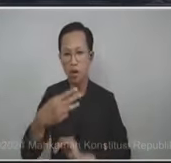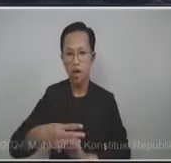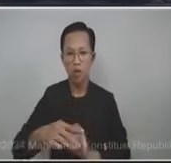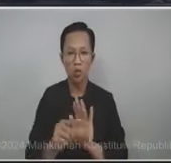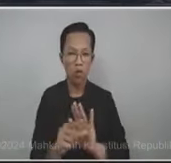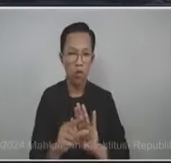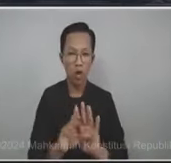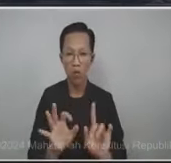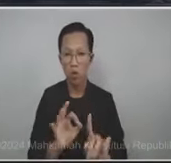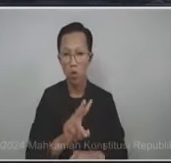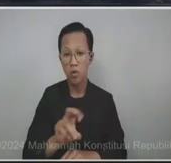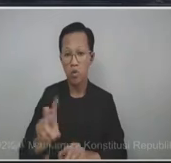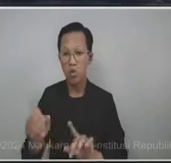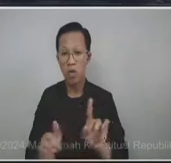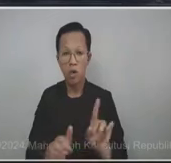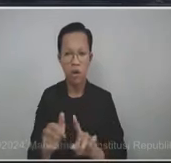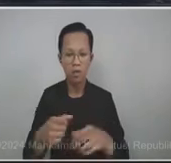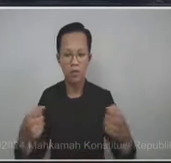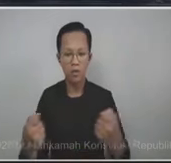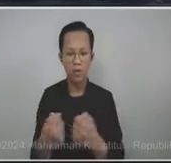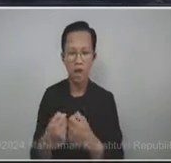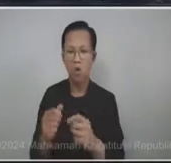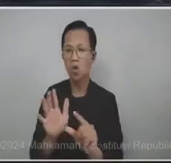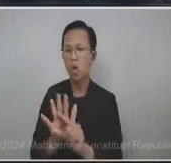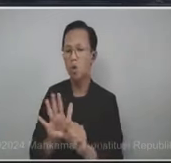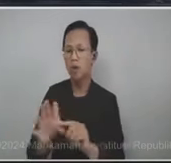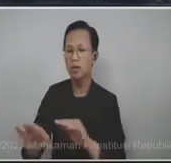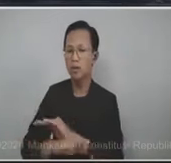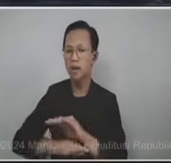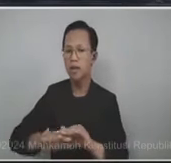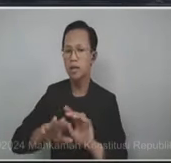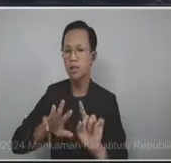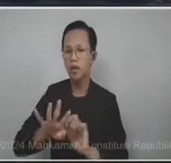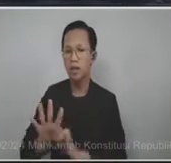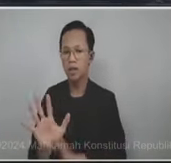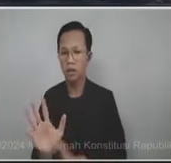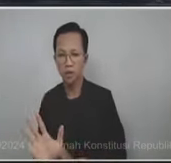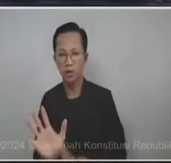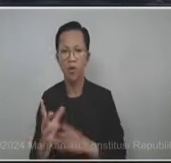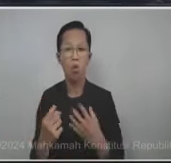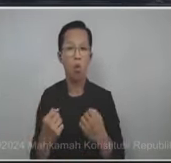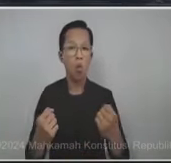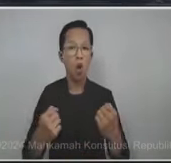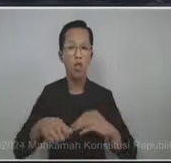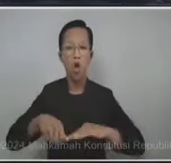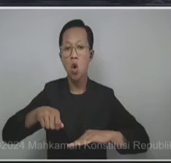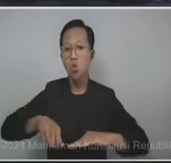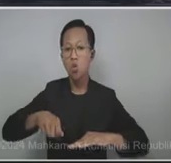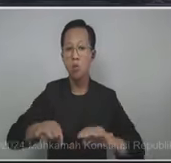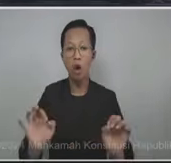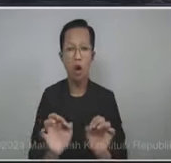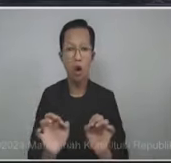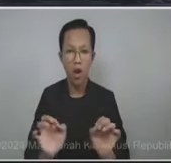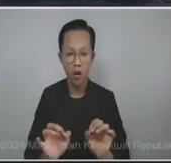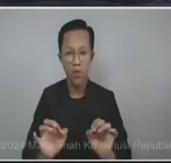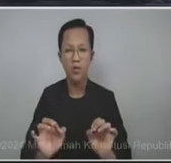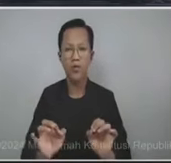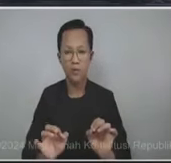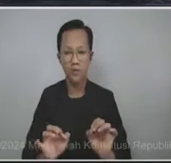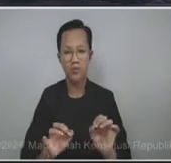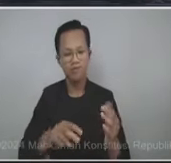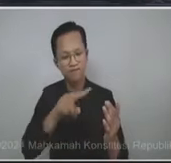bertentangan dengan udnri tahun 1945 dan tidak mempunyai kekuatan hukum mengikat sepanjang tidak dimaknai